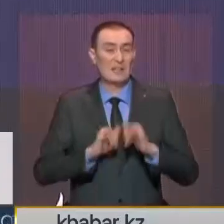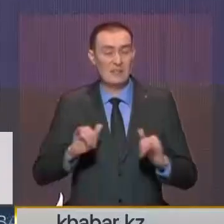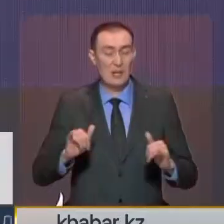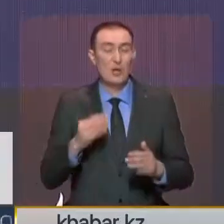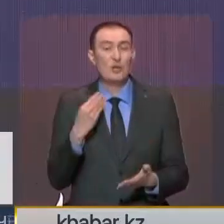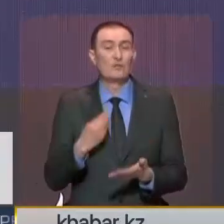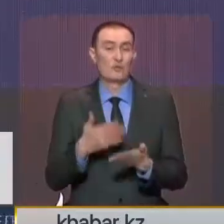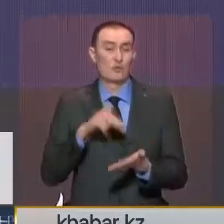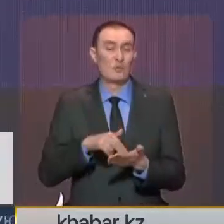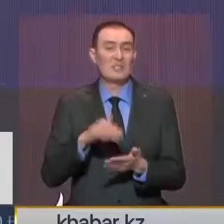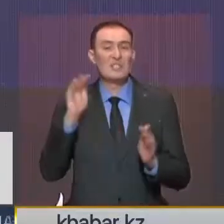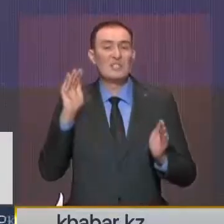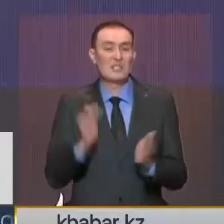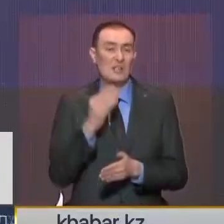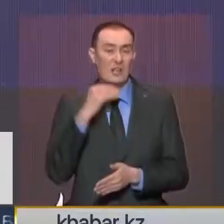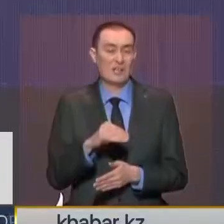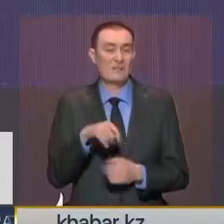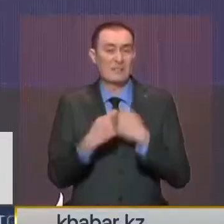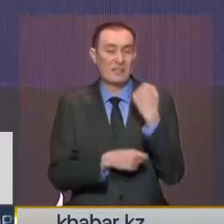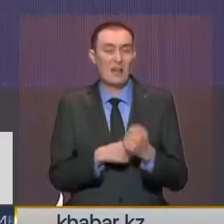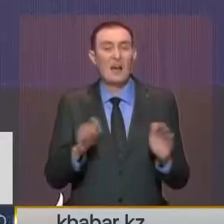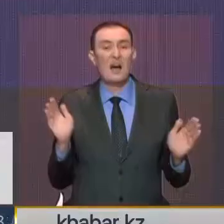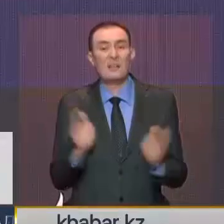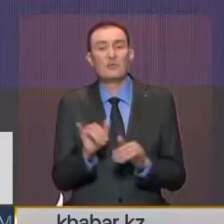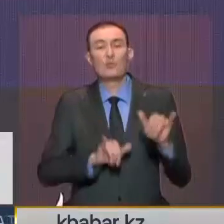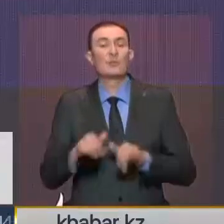высокая стоимость и низкое качество сырья, ограниченность рынков сбыта